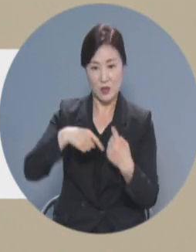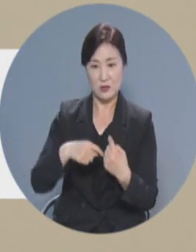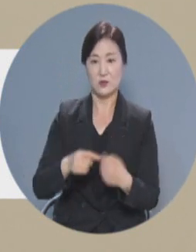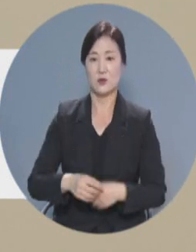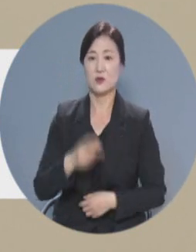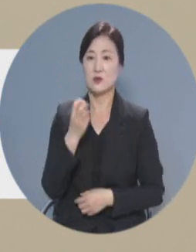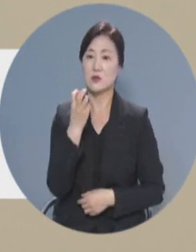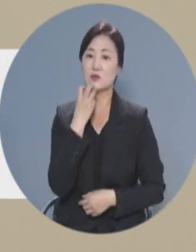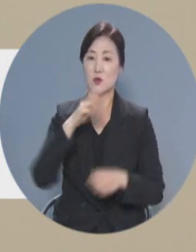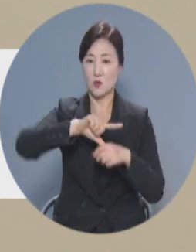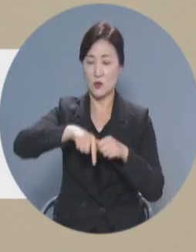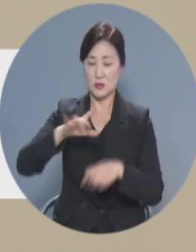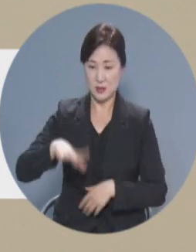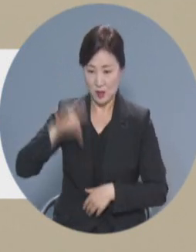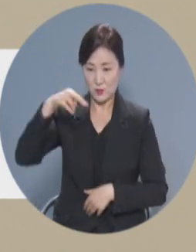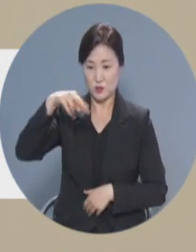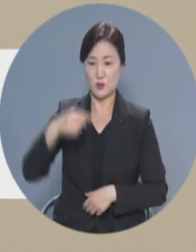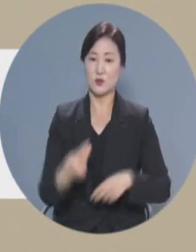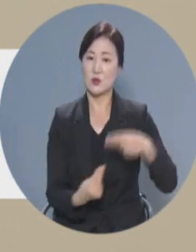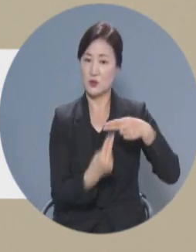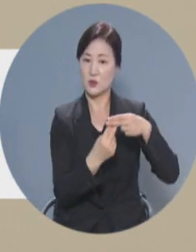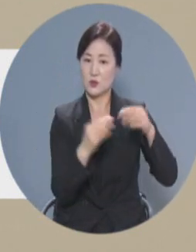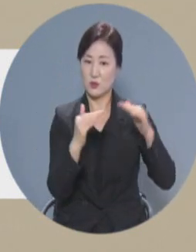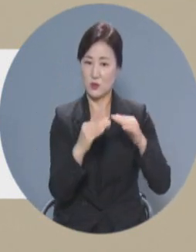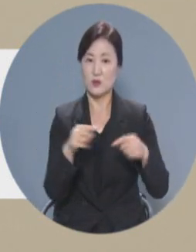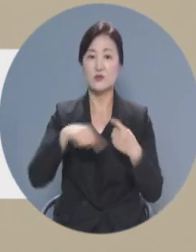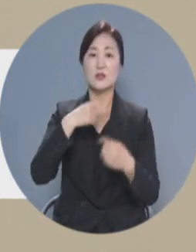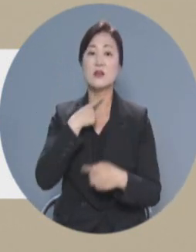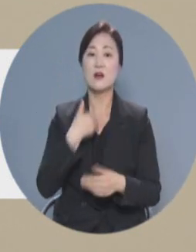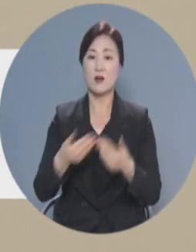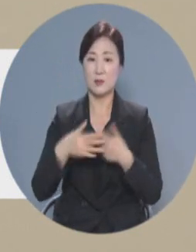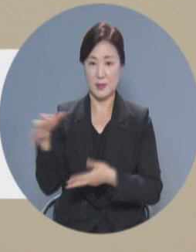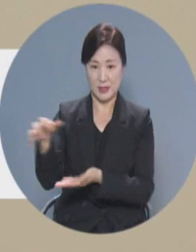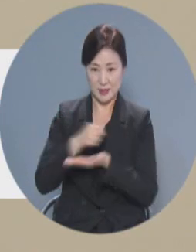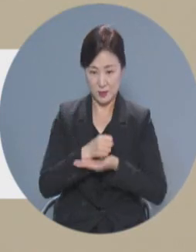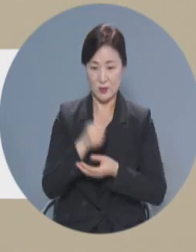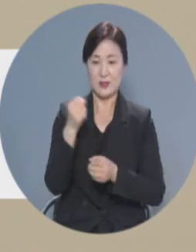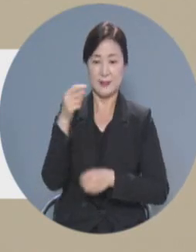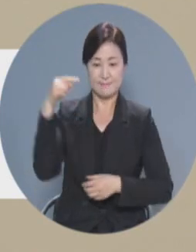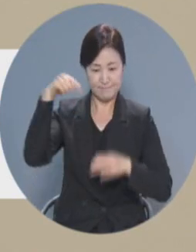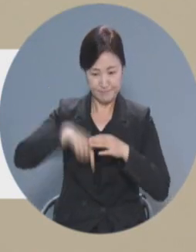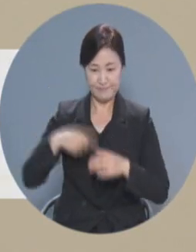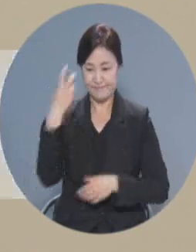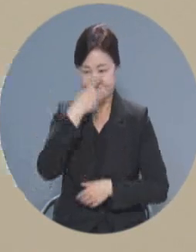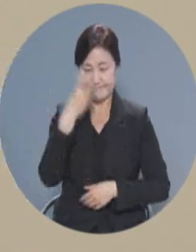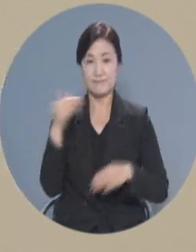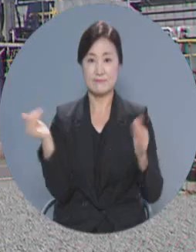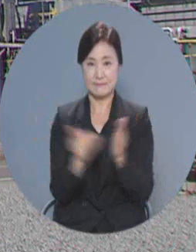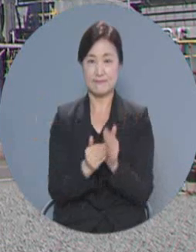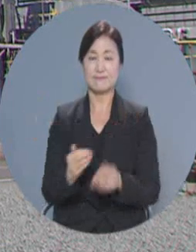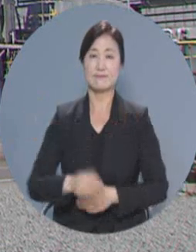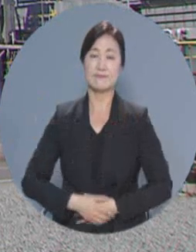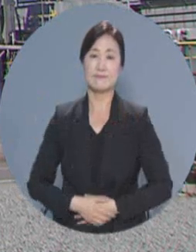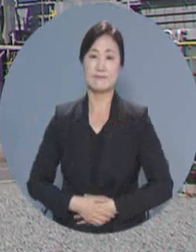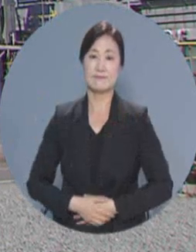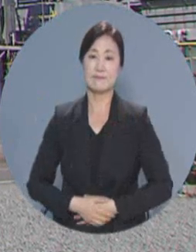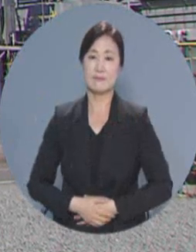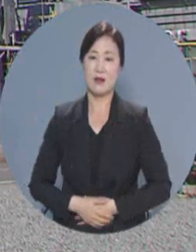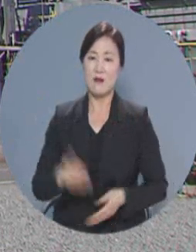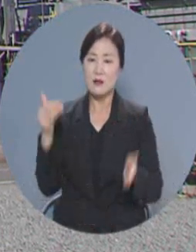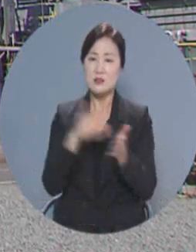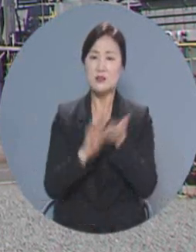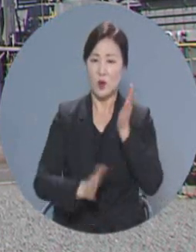최초 수소 충전소 운영 경험을 바탕으로 심도 있게 검토해 왔습니다. 끝이 보이지